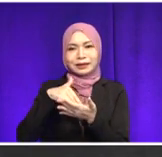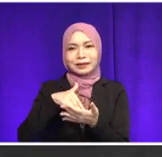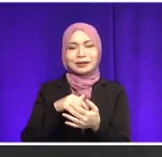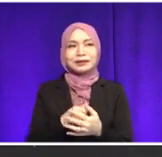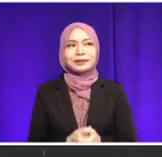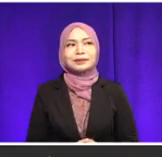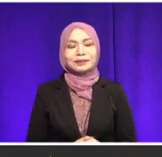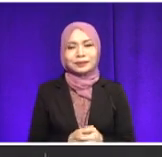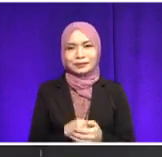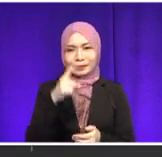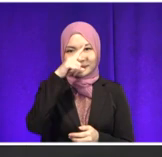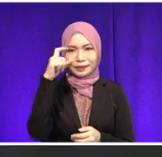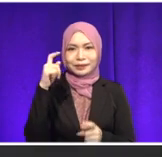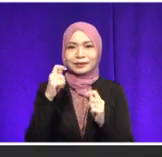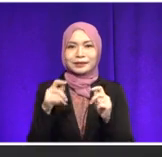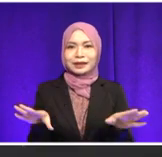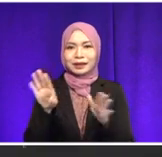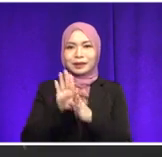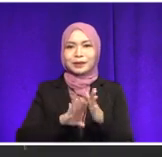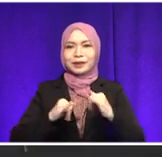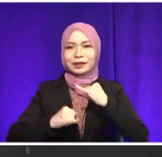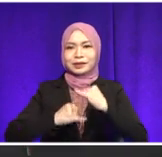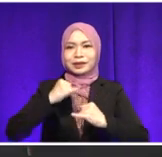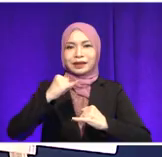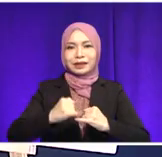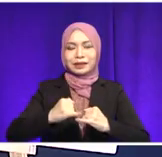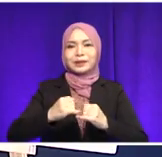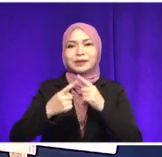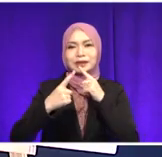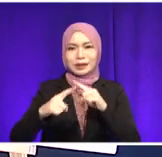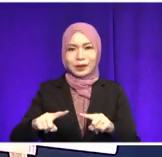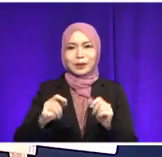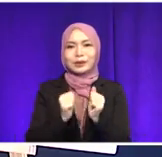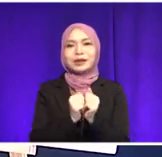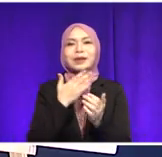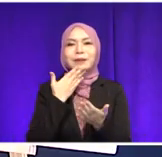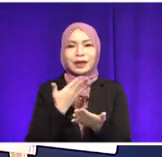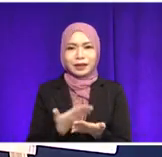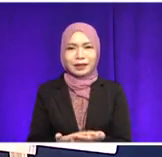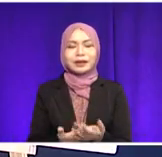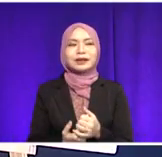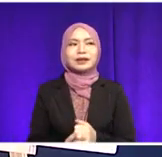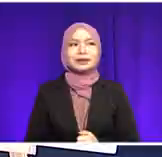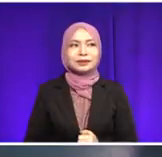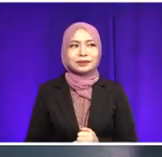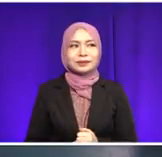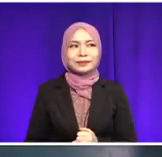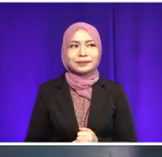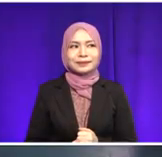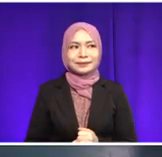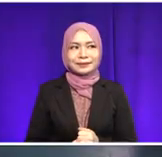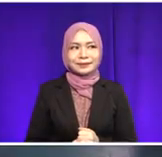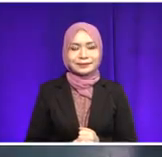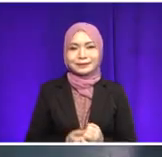memenuhi ketiga-tiga objektif pembelajaran kita pada hari ini ah kenal pasti ciri Project kenal pasti